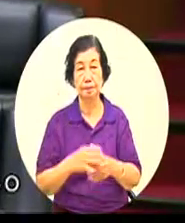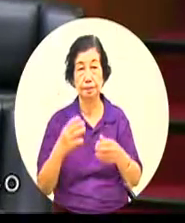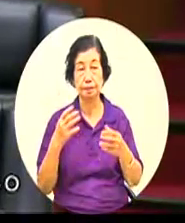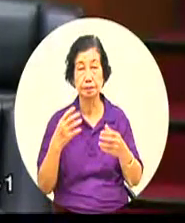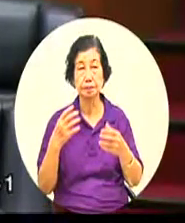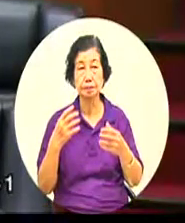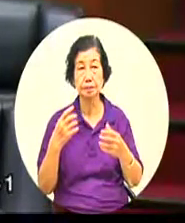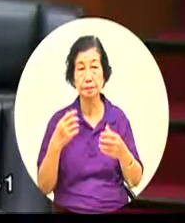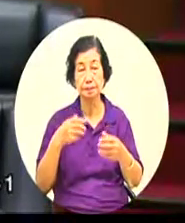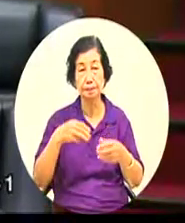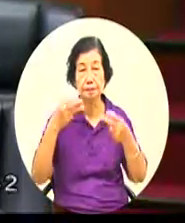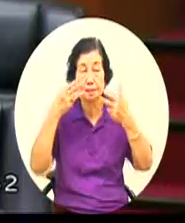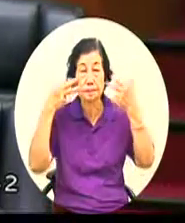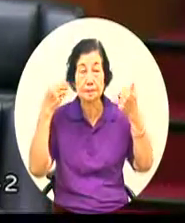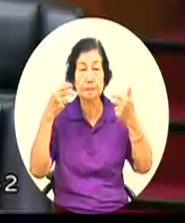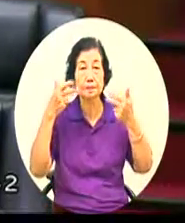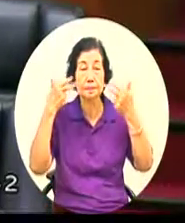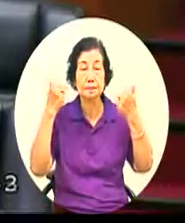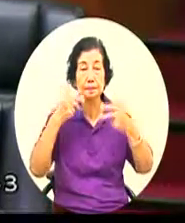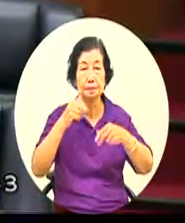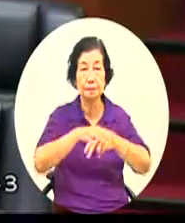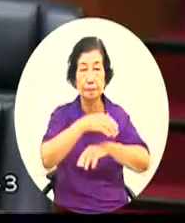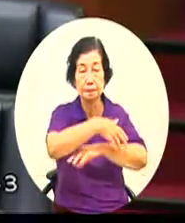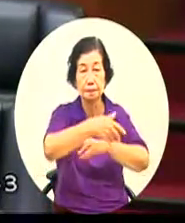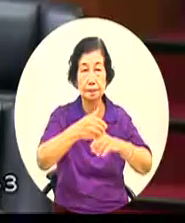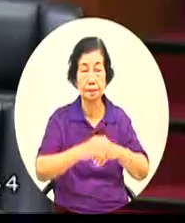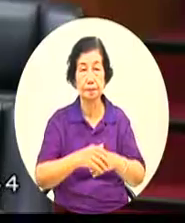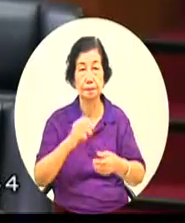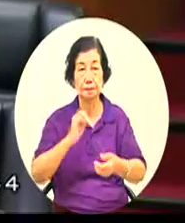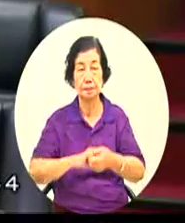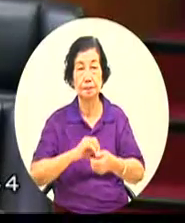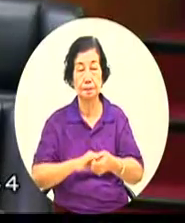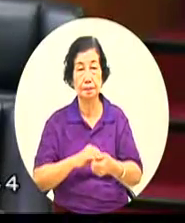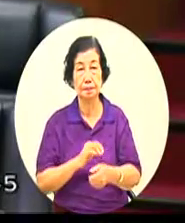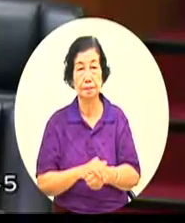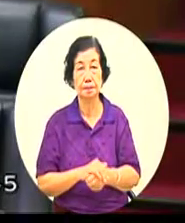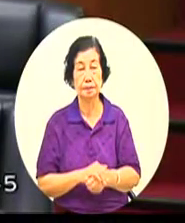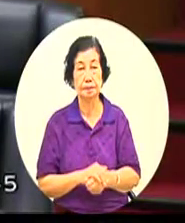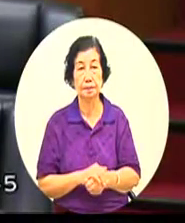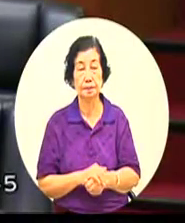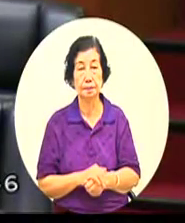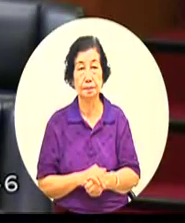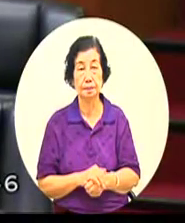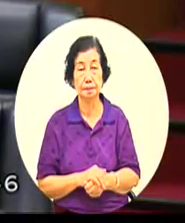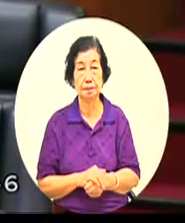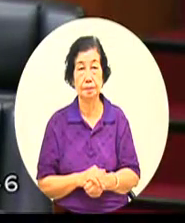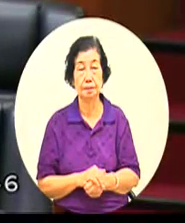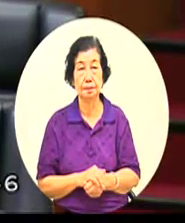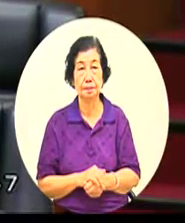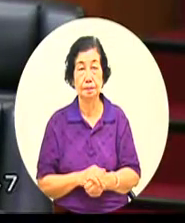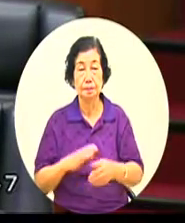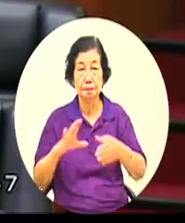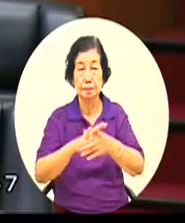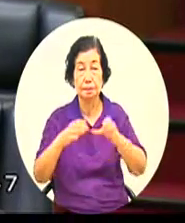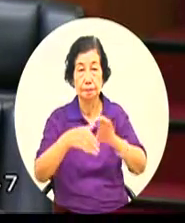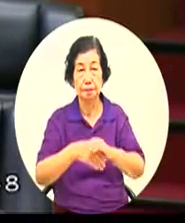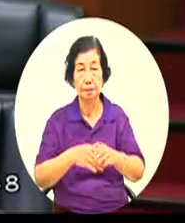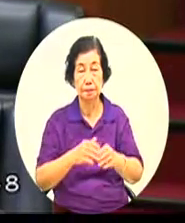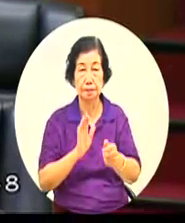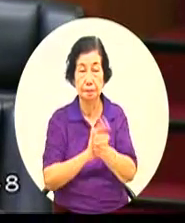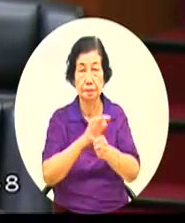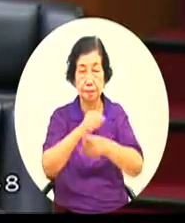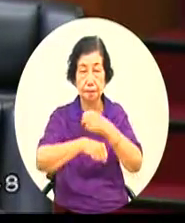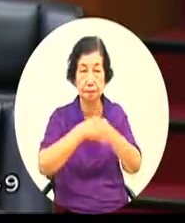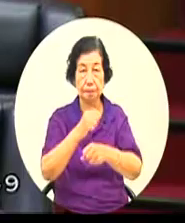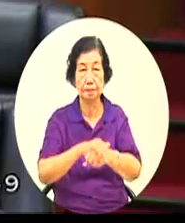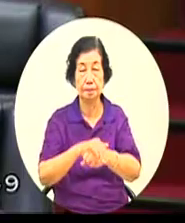群在里面了哈。我不一定要让我们的文化推动放在我们的原